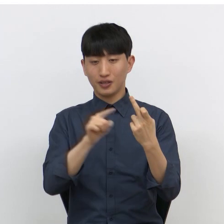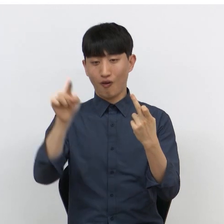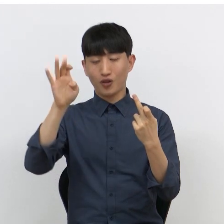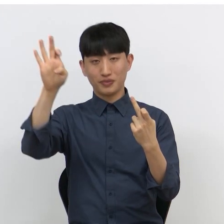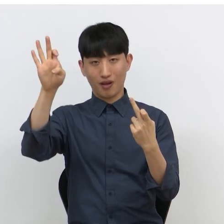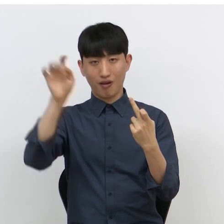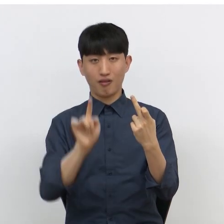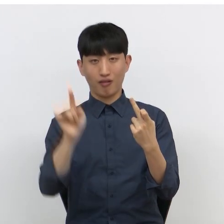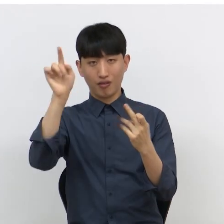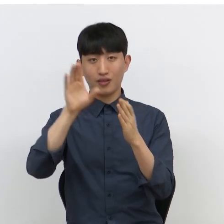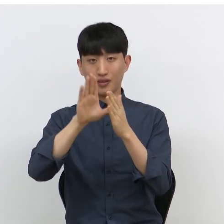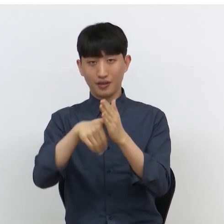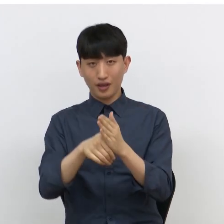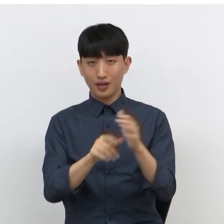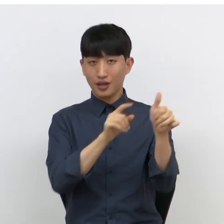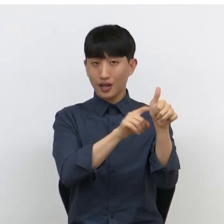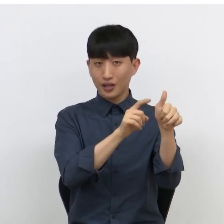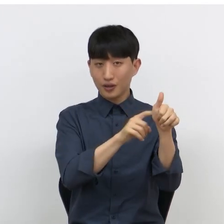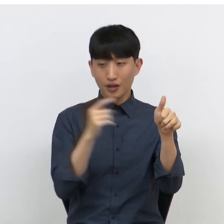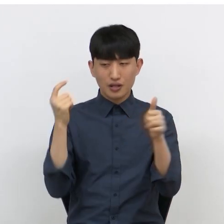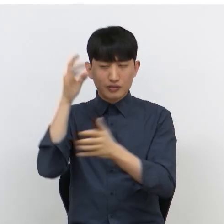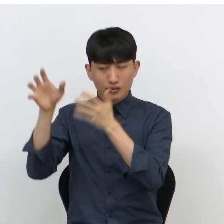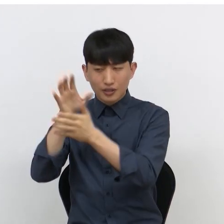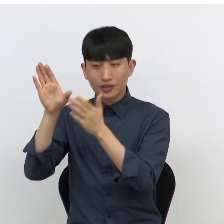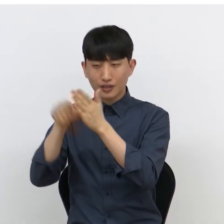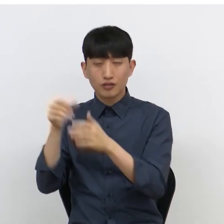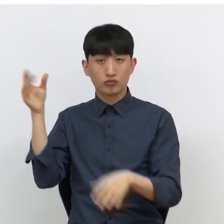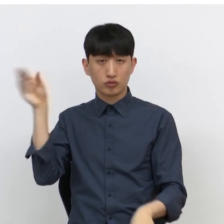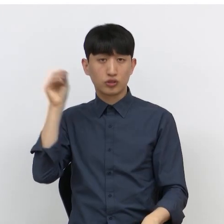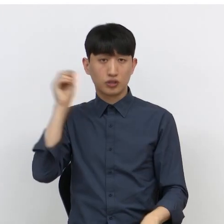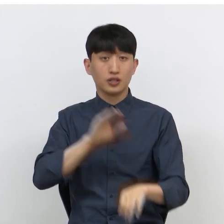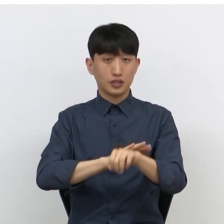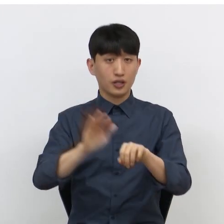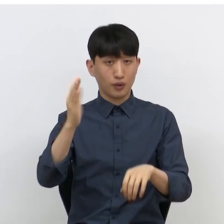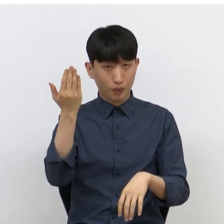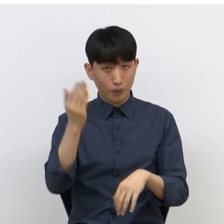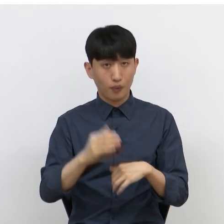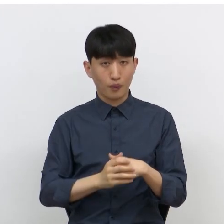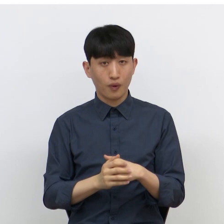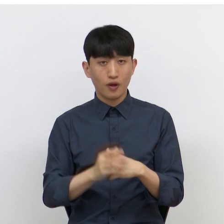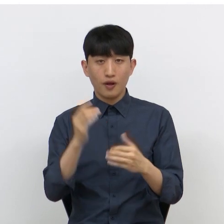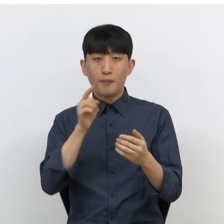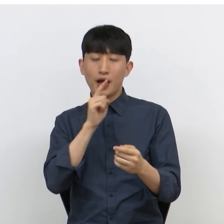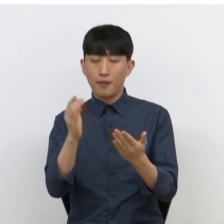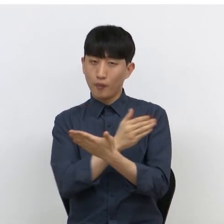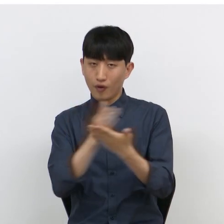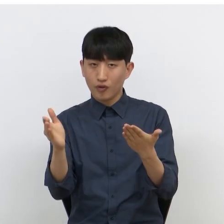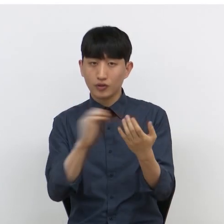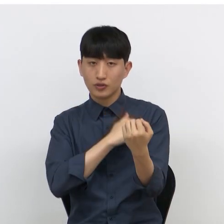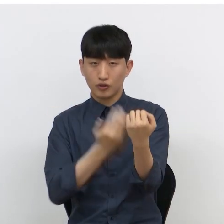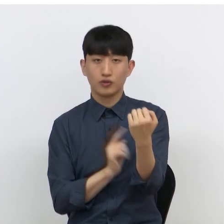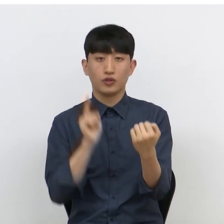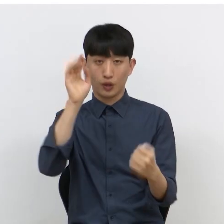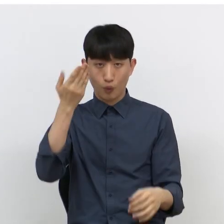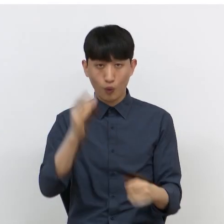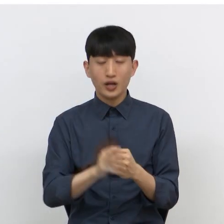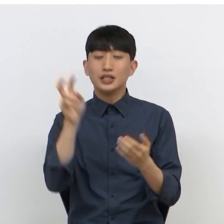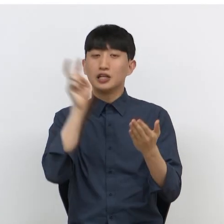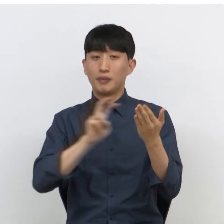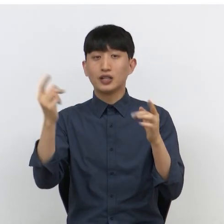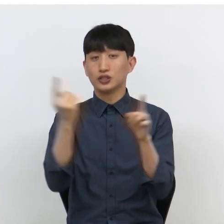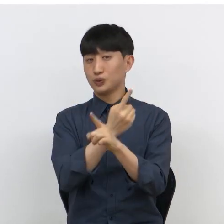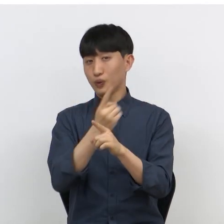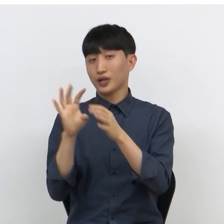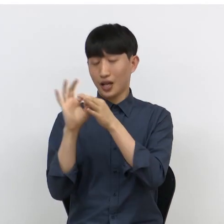바뀌었을 때 이 아동이 소음 상황에서 듣기가 만족했고, 그 다음에 피치 변별력이 늘어났고, 현재는 음악 치료도 계속 진행 중이라고